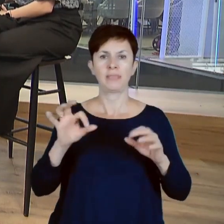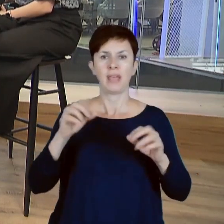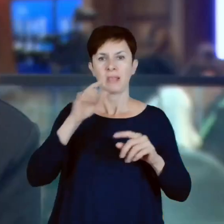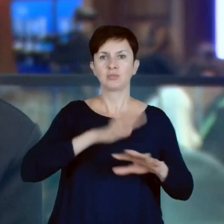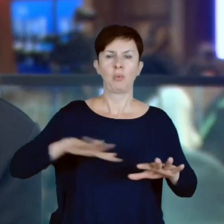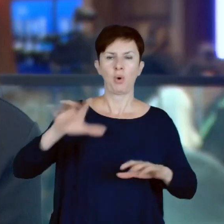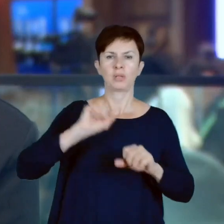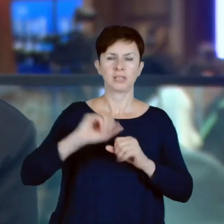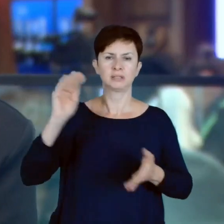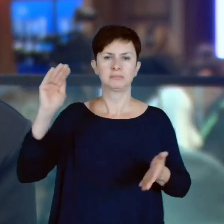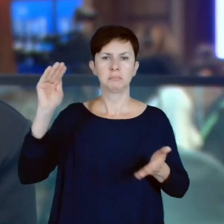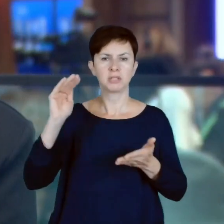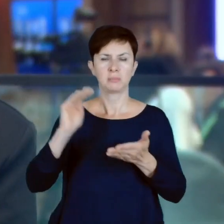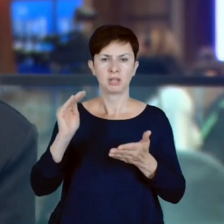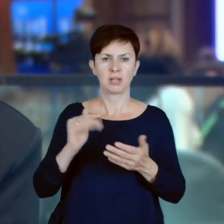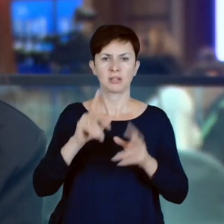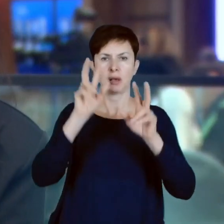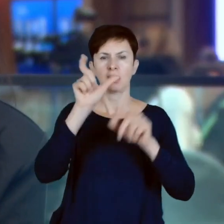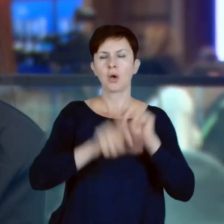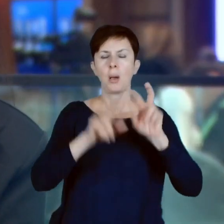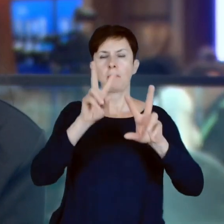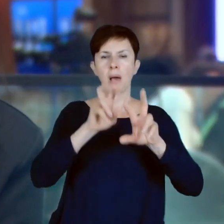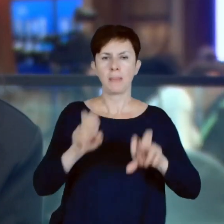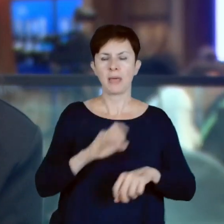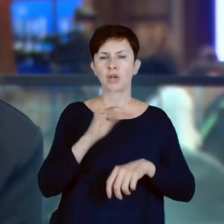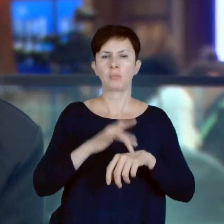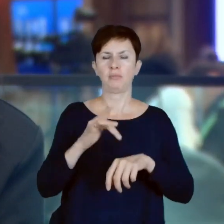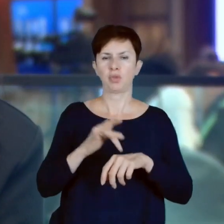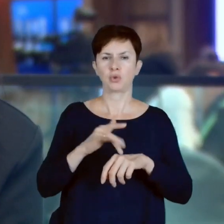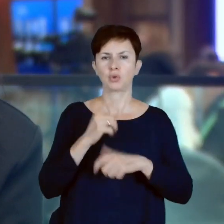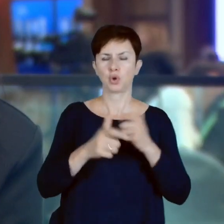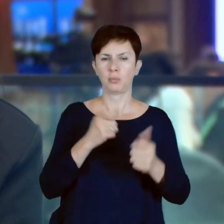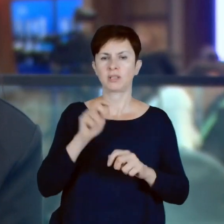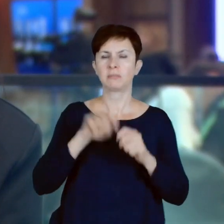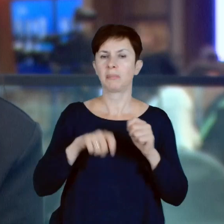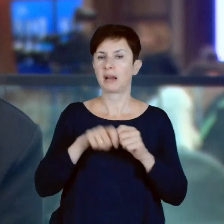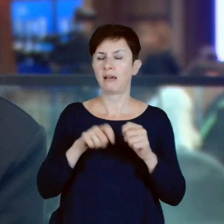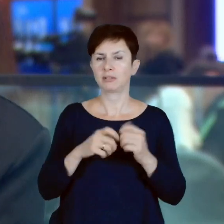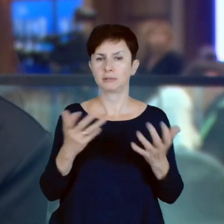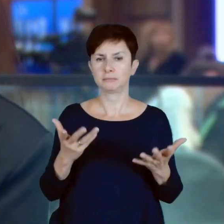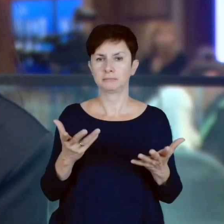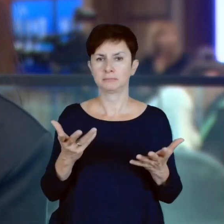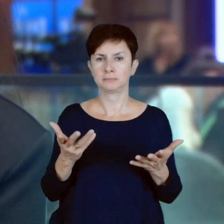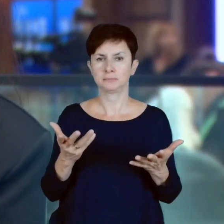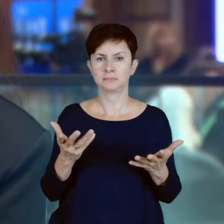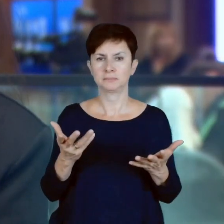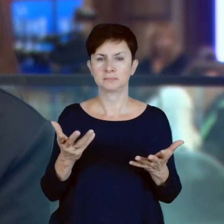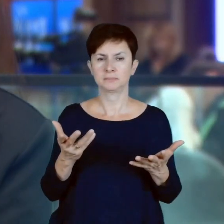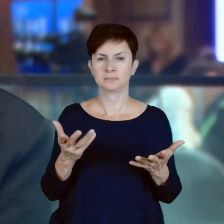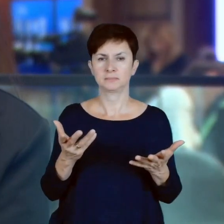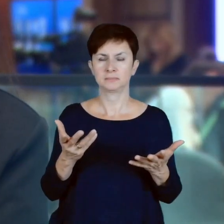badacze wyciągają takie wnioski, na przykład sprawdzając takie rzeczy, jak ile się na przykład, jakie są trendy na Twitterze,